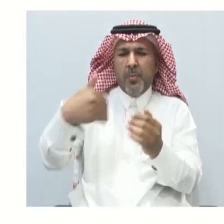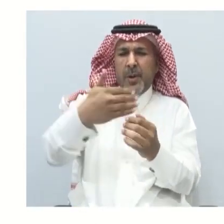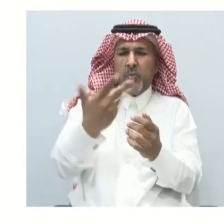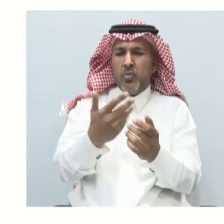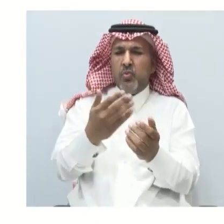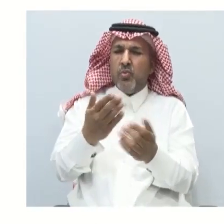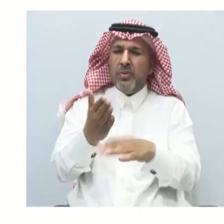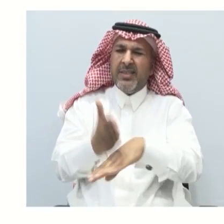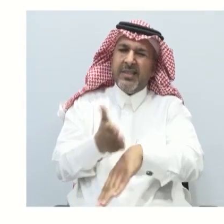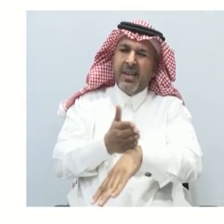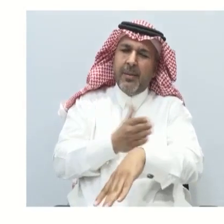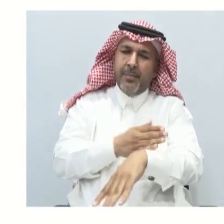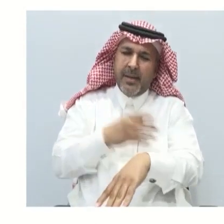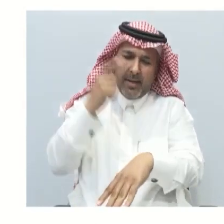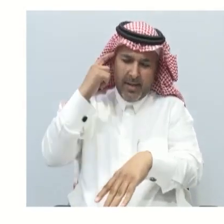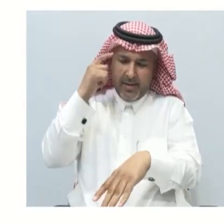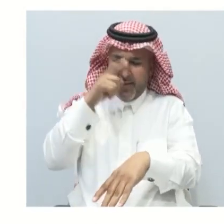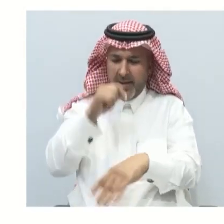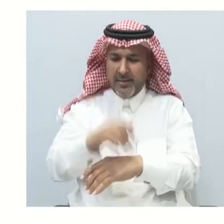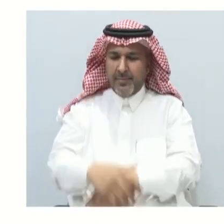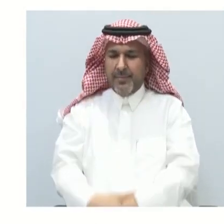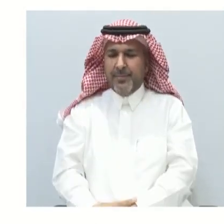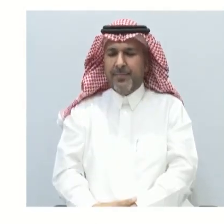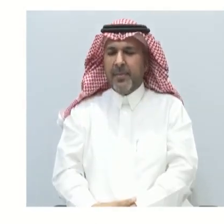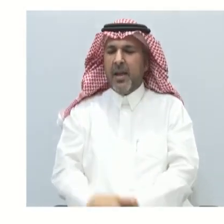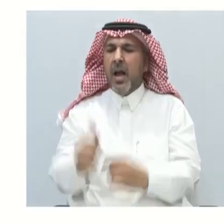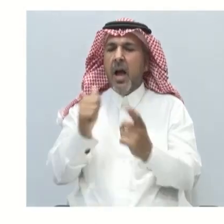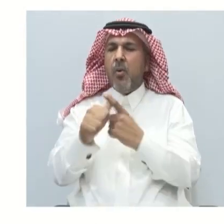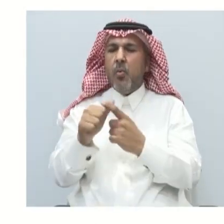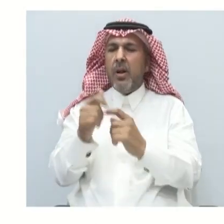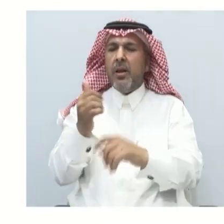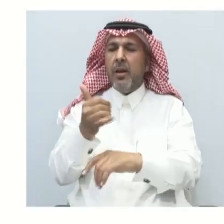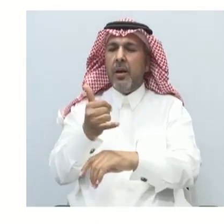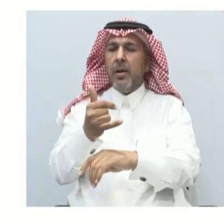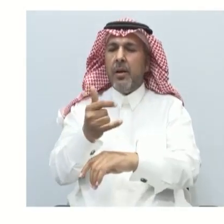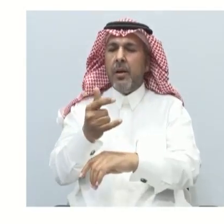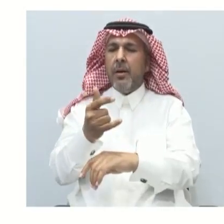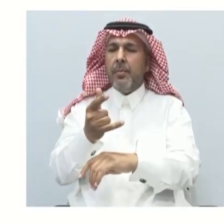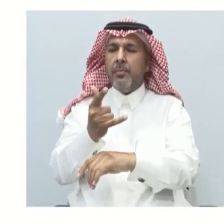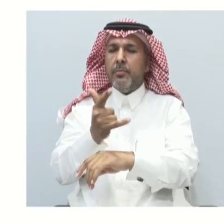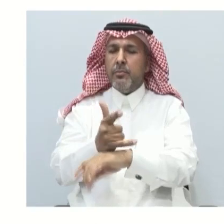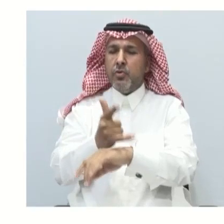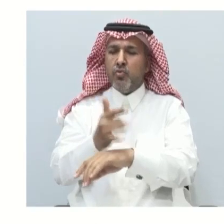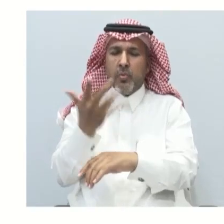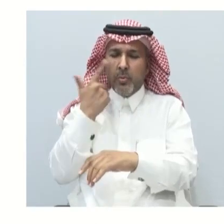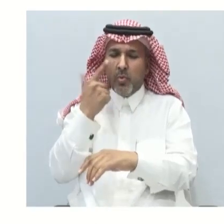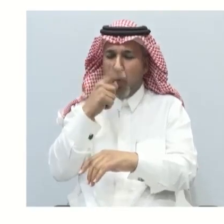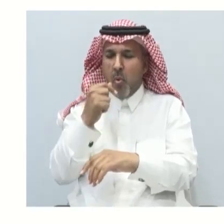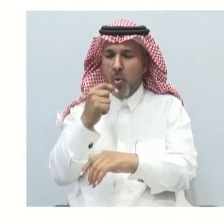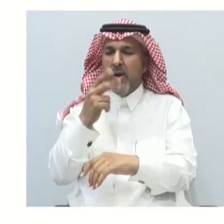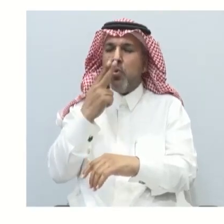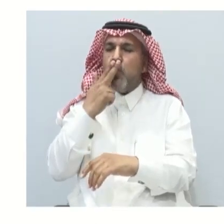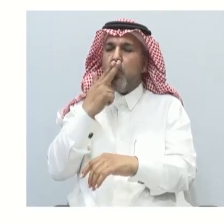الاصابه بامراض القلب راين هي تسبب التدخين ولا التدخين هو اللي يسببها التدخين اذا المتغير المستقل هو